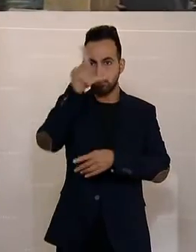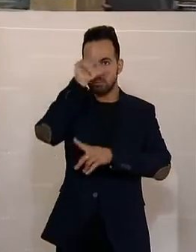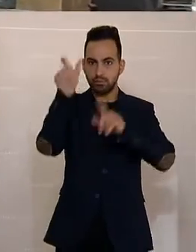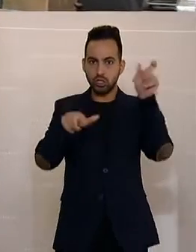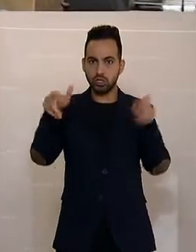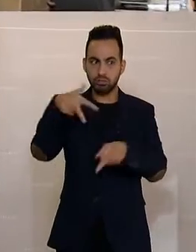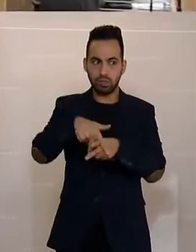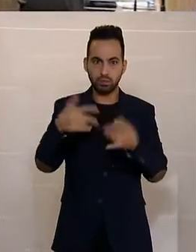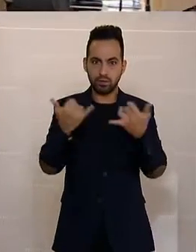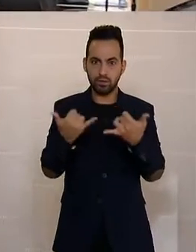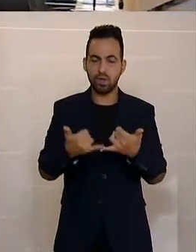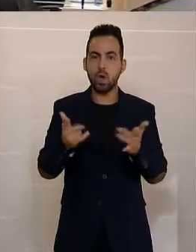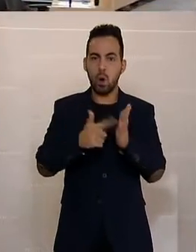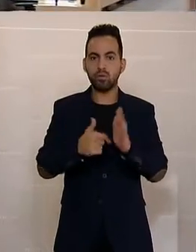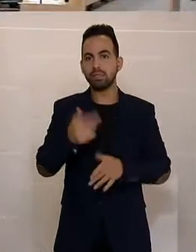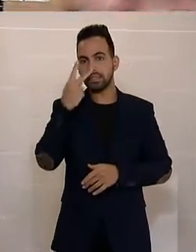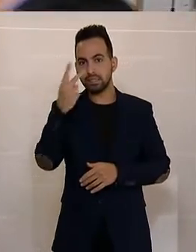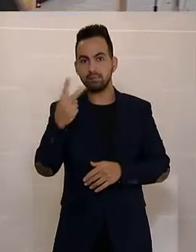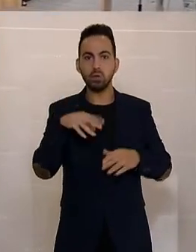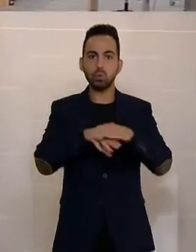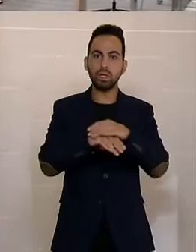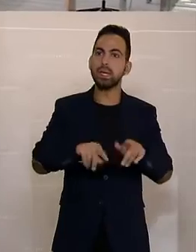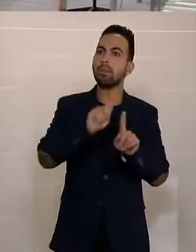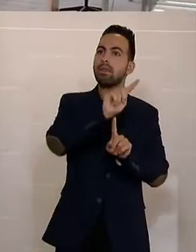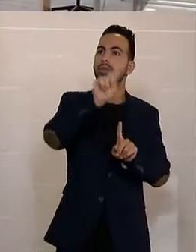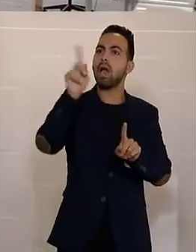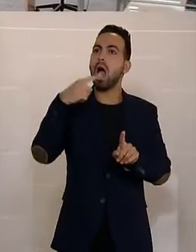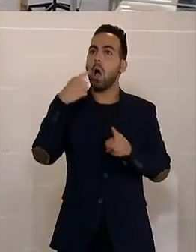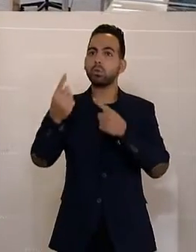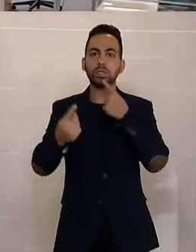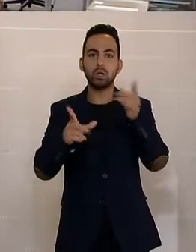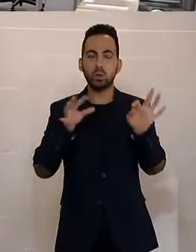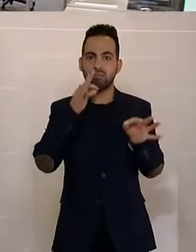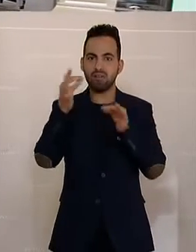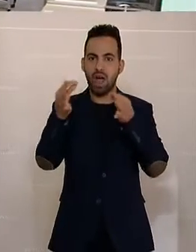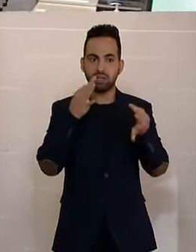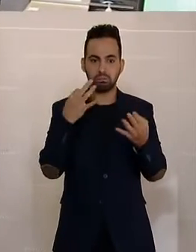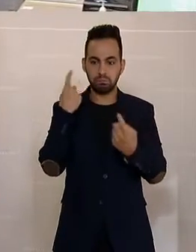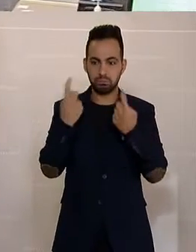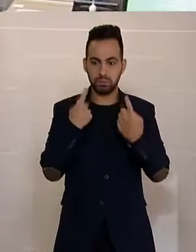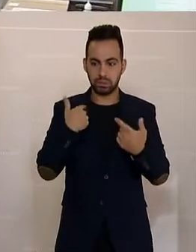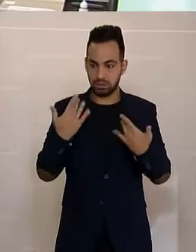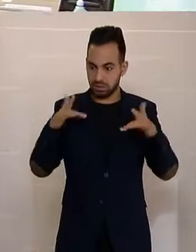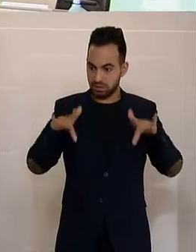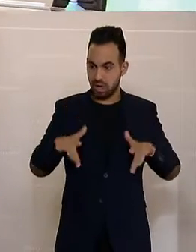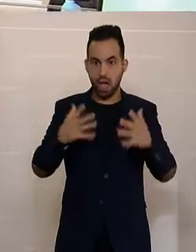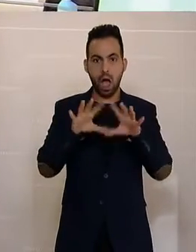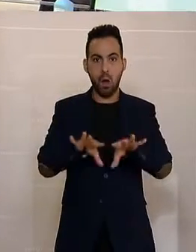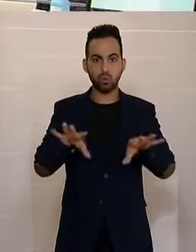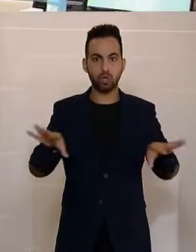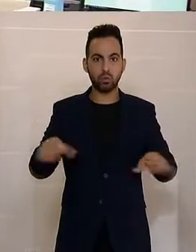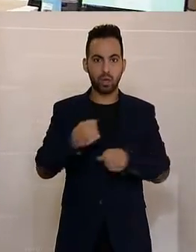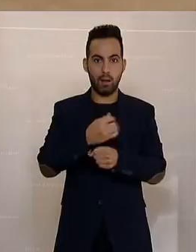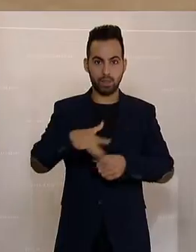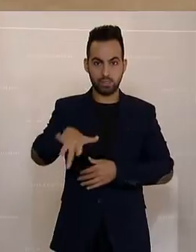zeigen sich bei Fragen bzw. Aussagen von UnternehmerInnen. Habe ich überhaupt die passende Ausstattung am